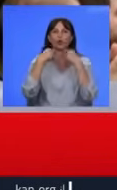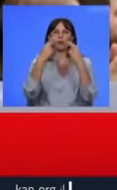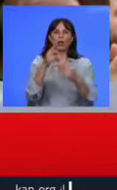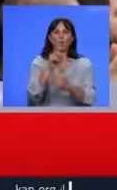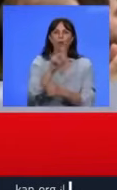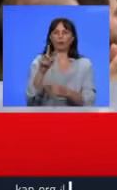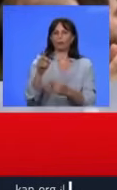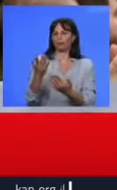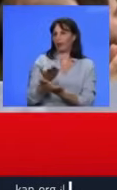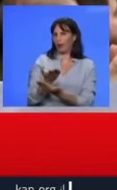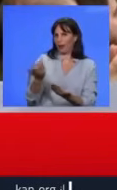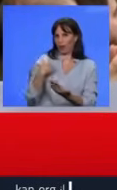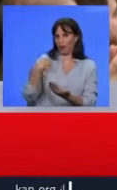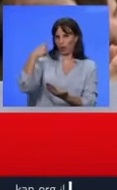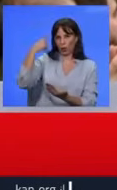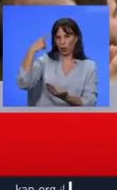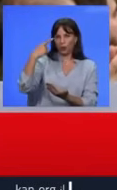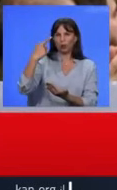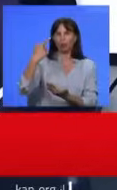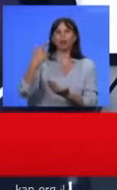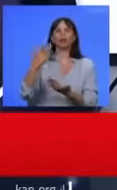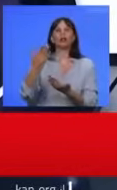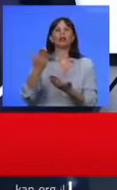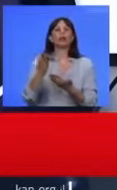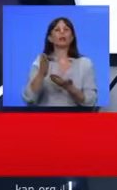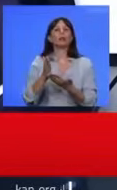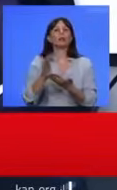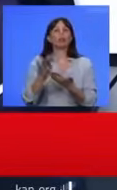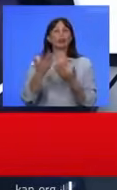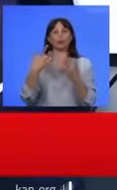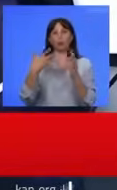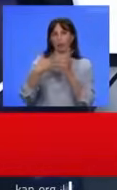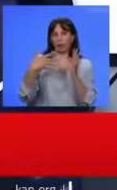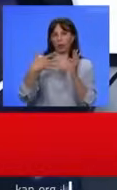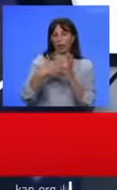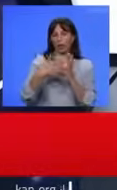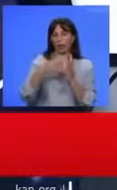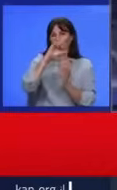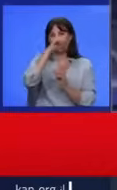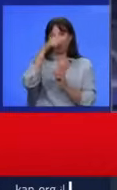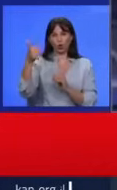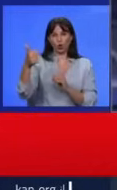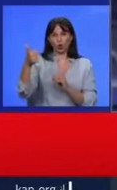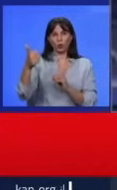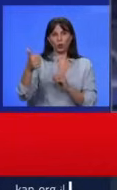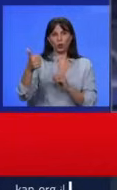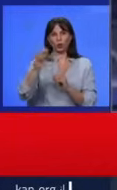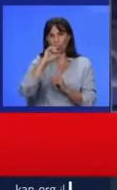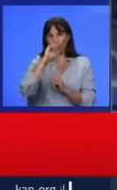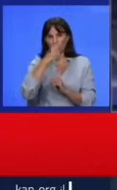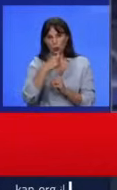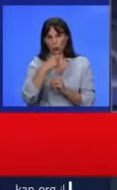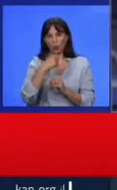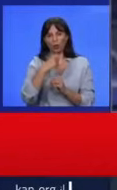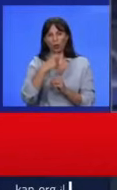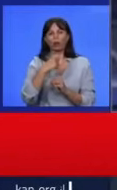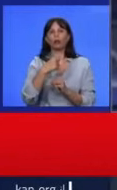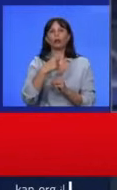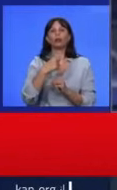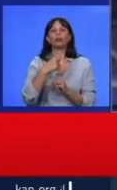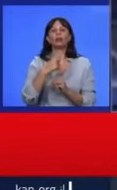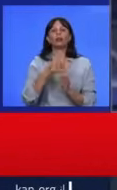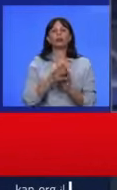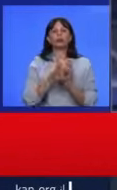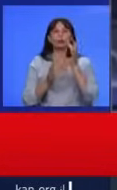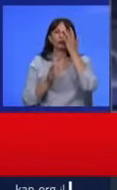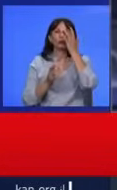אני יודעת, כי במערכת המצב הראשונה שלו, שהייתה חסויה כמובן, אבל אני יכולה להתייחס לנקודה הזאת,